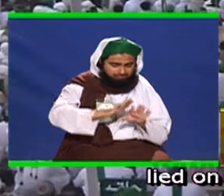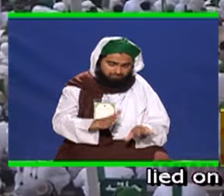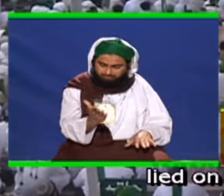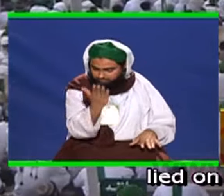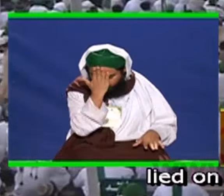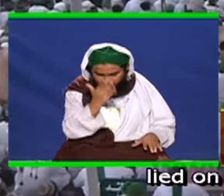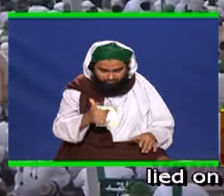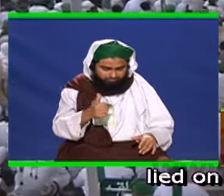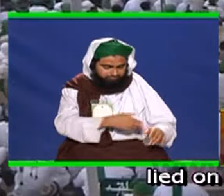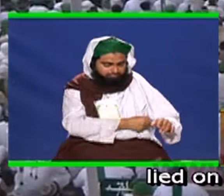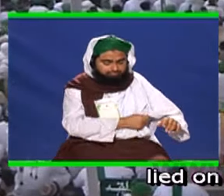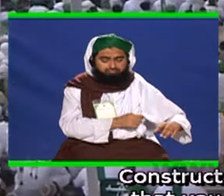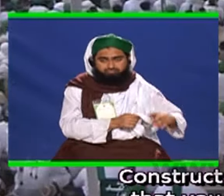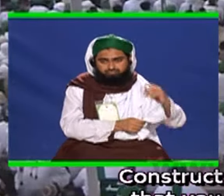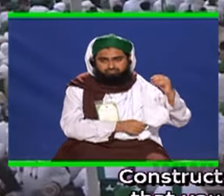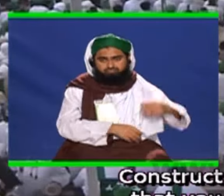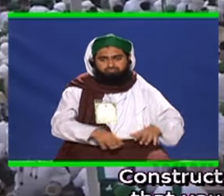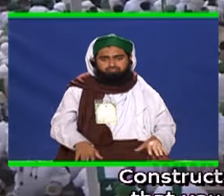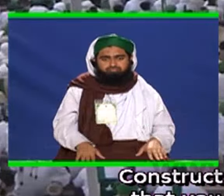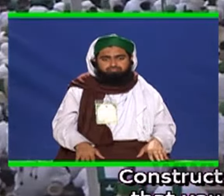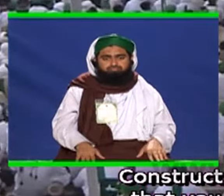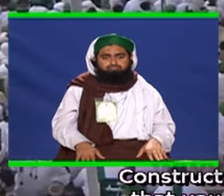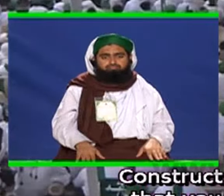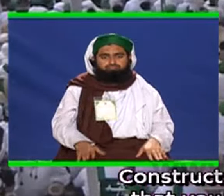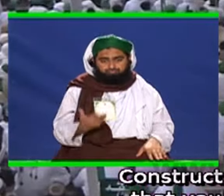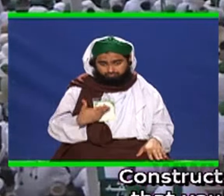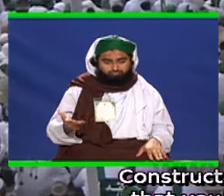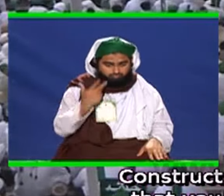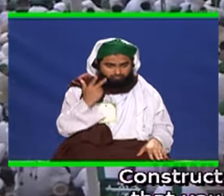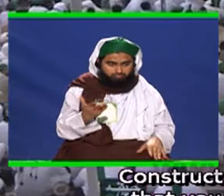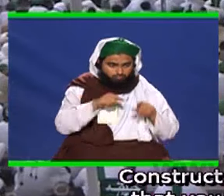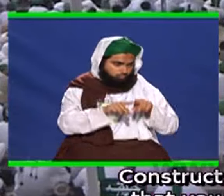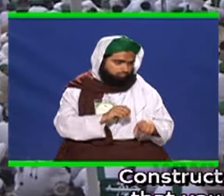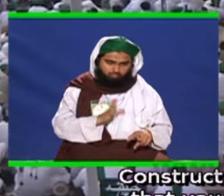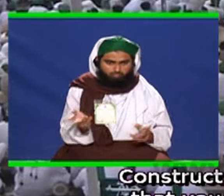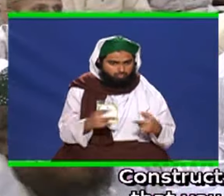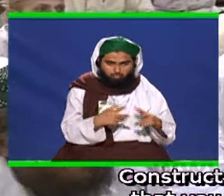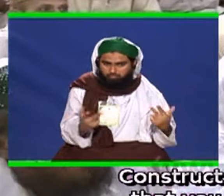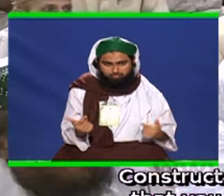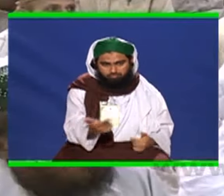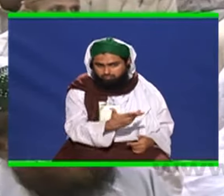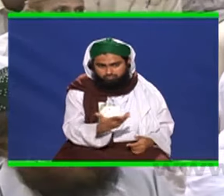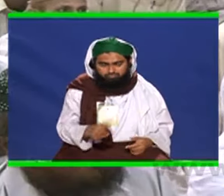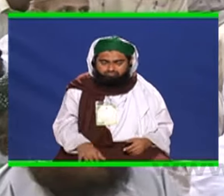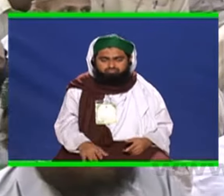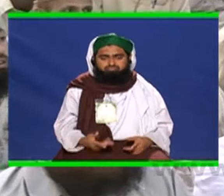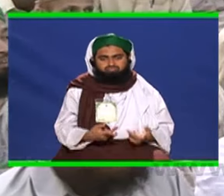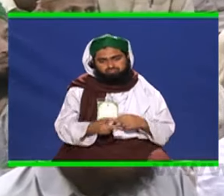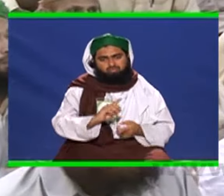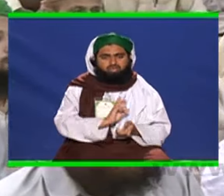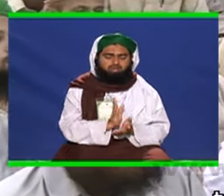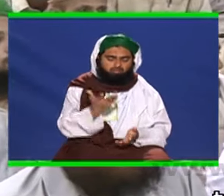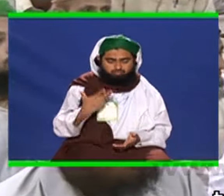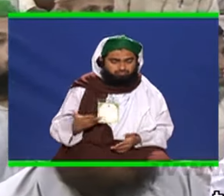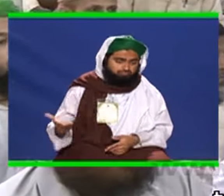پر اور اس پر سجدہ کرتے تھے. تو بناوٹی مسجدوں میں پھر مانو کہ آپ سنت کے واقعی پابند. تو جب یہ ساری نہیں ہو سکتی